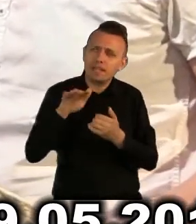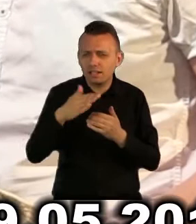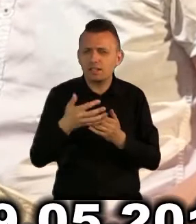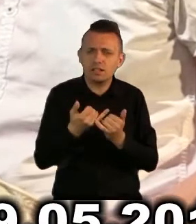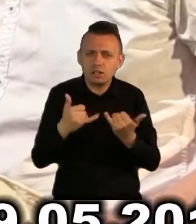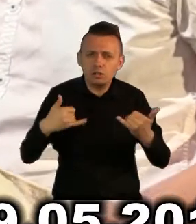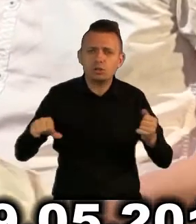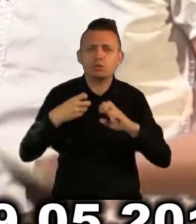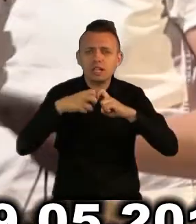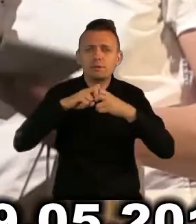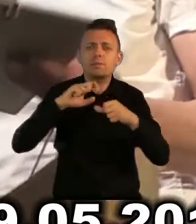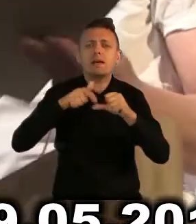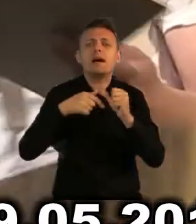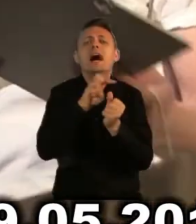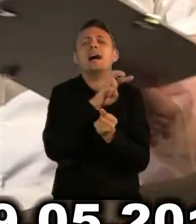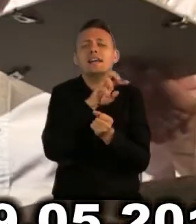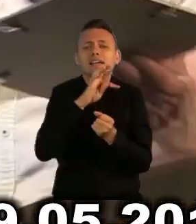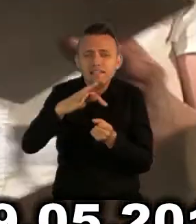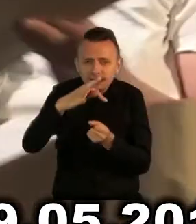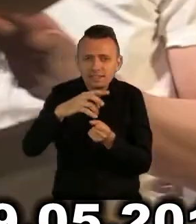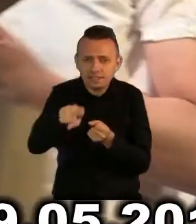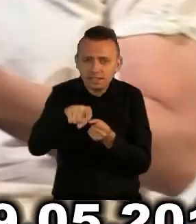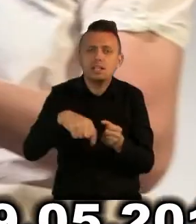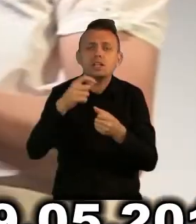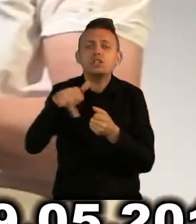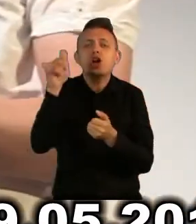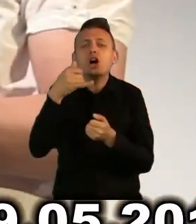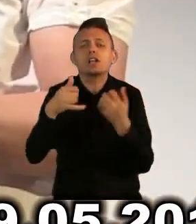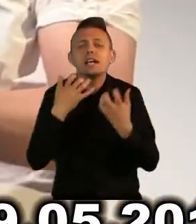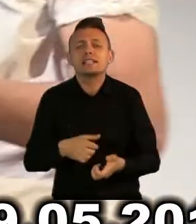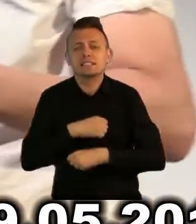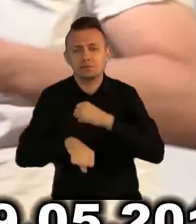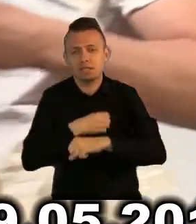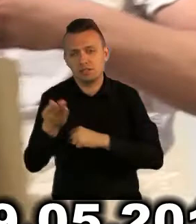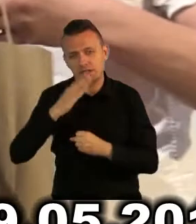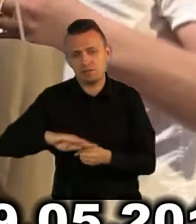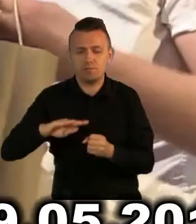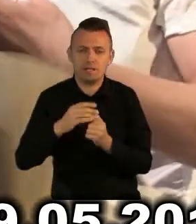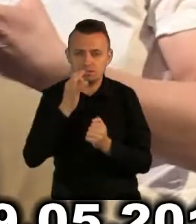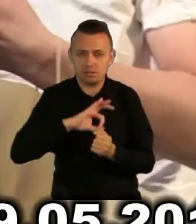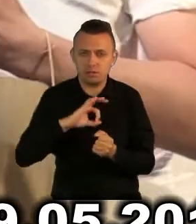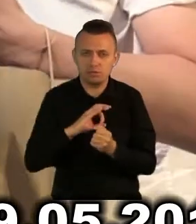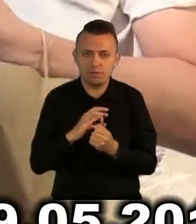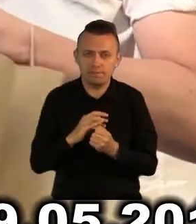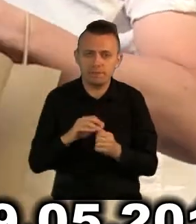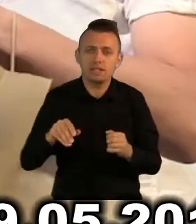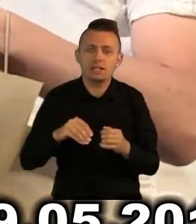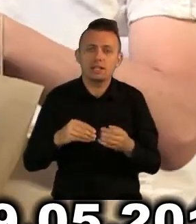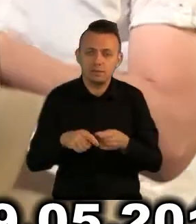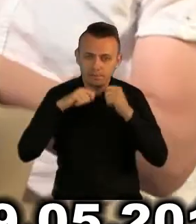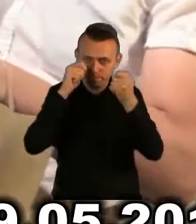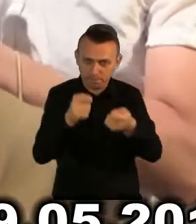także dziękuję bardzo. I taki nie będę czytał. W tą poczyta się. Taki skromny upominek ode